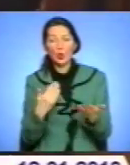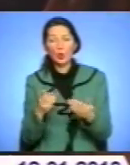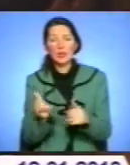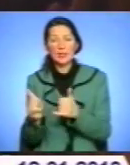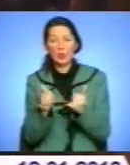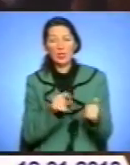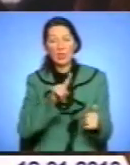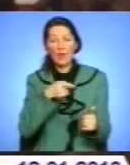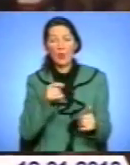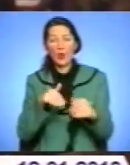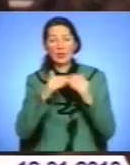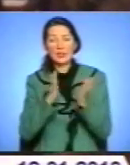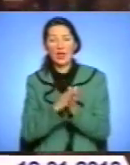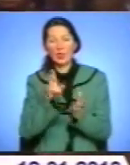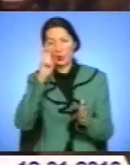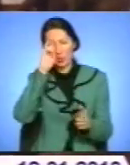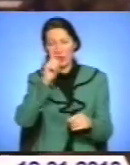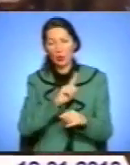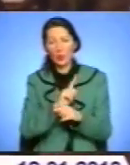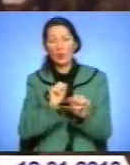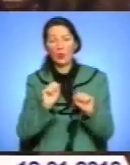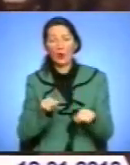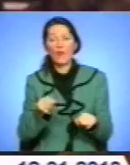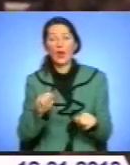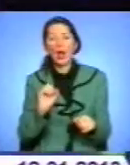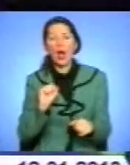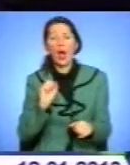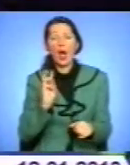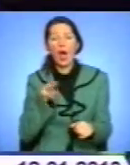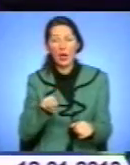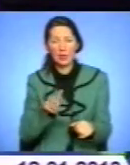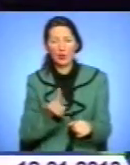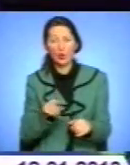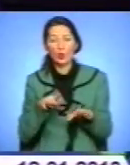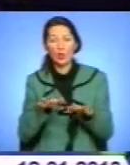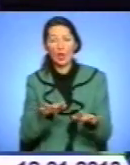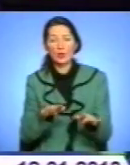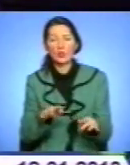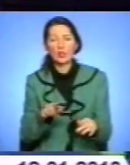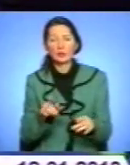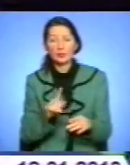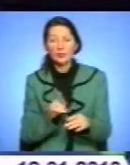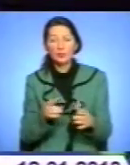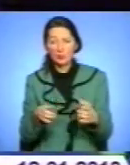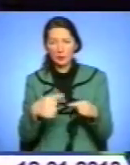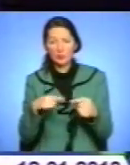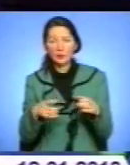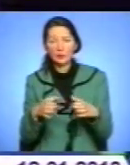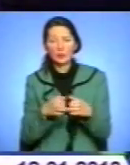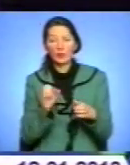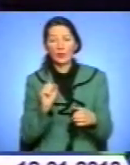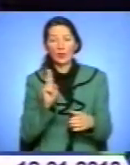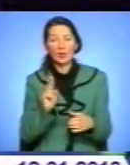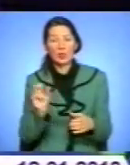забезпечення вимог загальнодержавних нормативно-правових актів щодо діяльності регіональних координаційних груп АТЦ, про підготовку